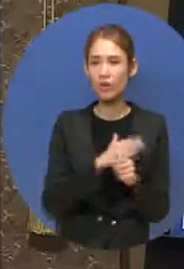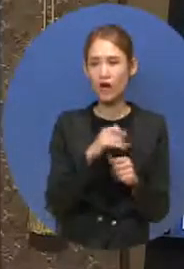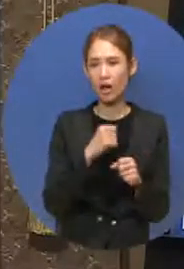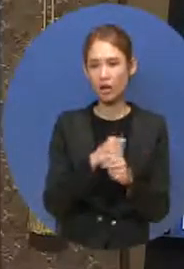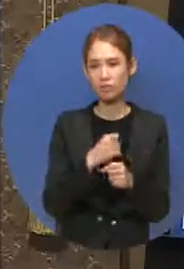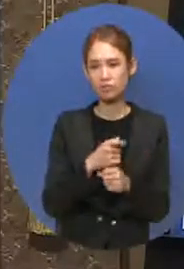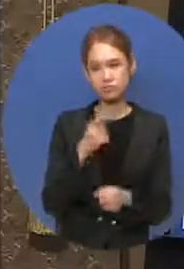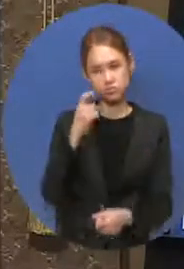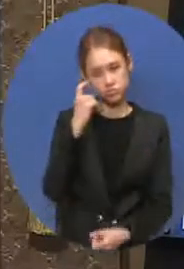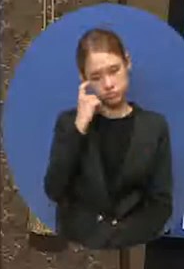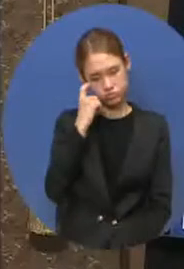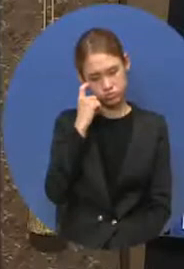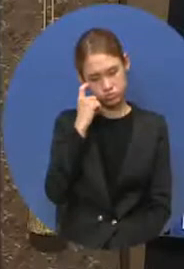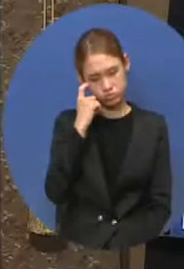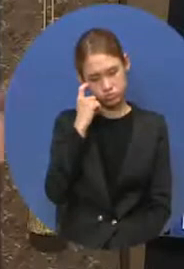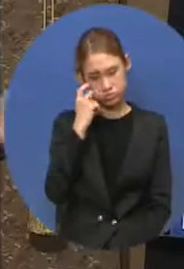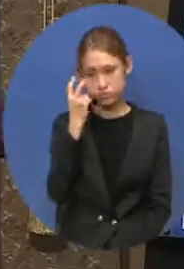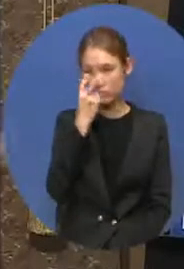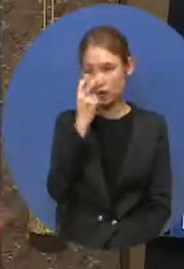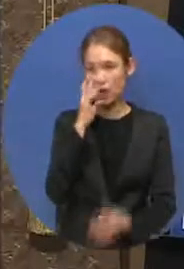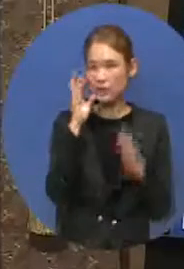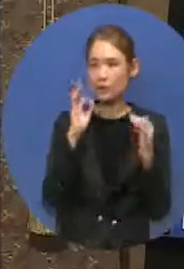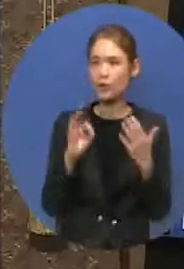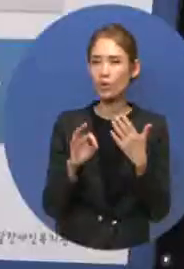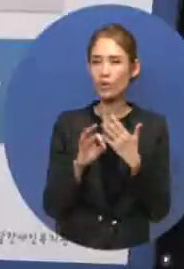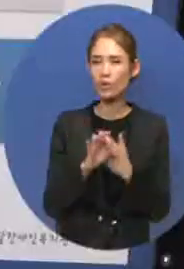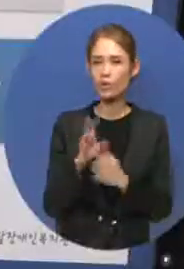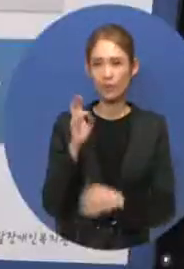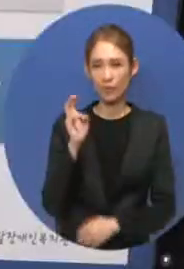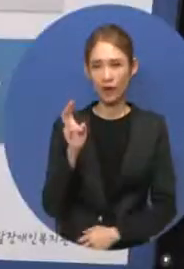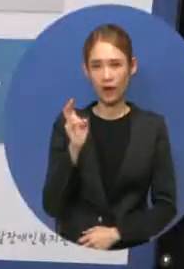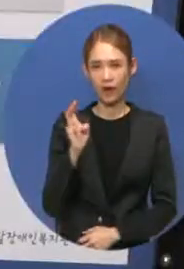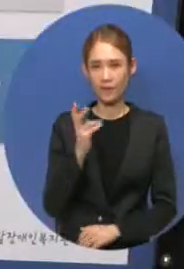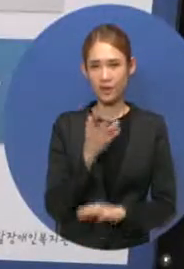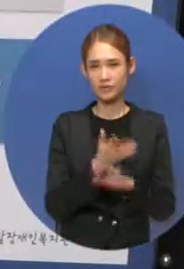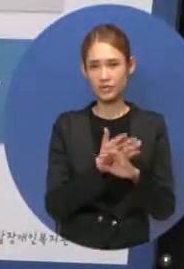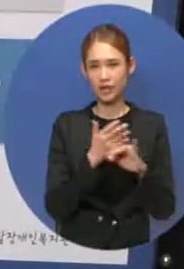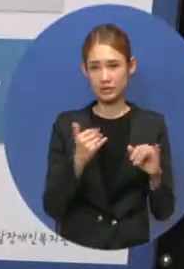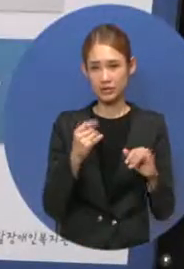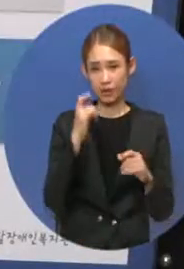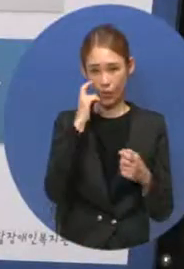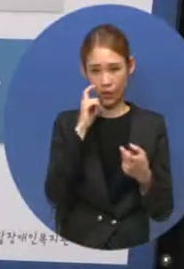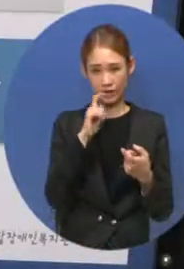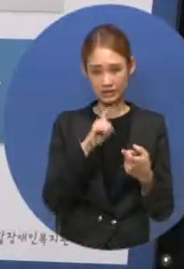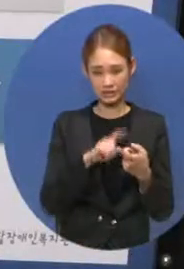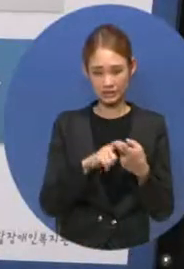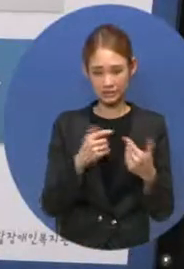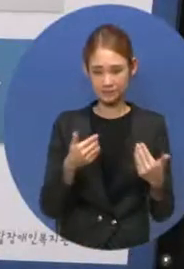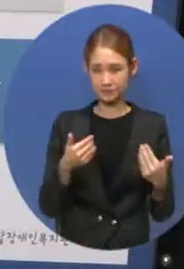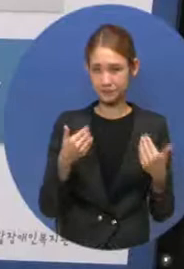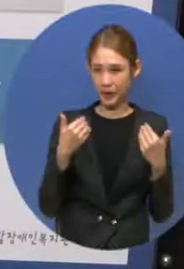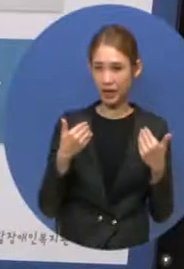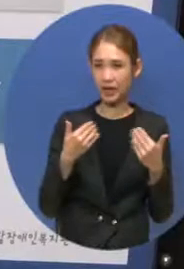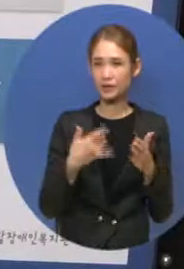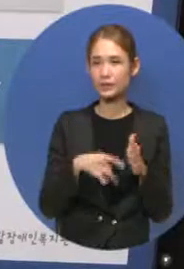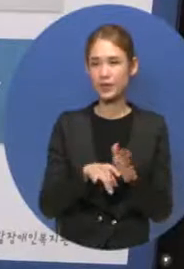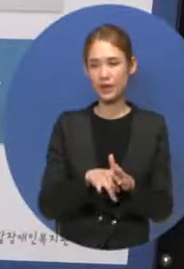그럼 왜 할까를 보면 아마도 다른 사람들의 관심을 끌기 위한 관심